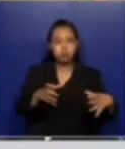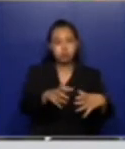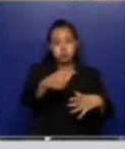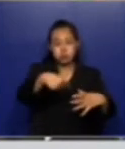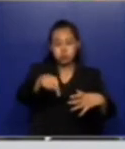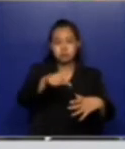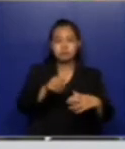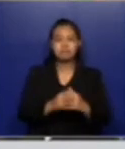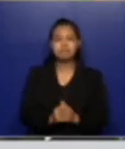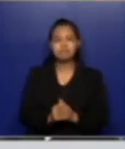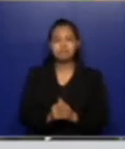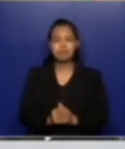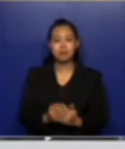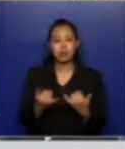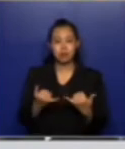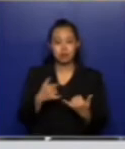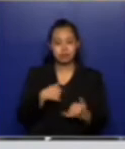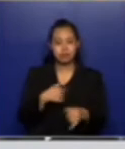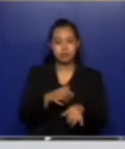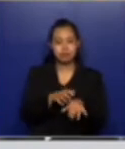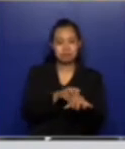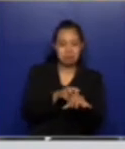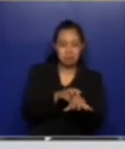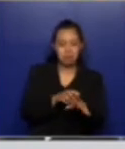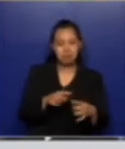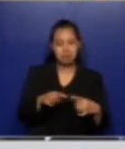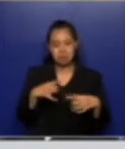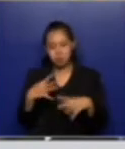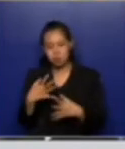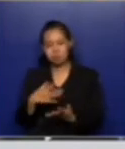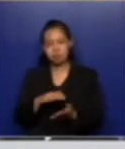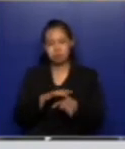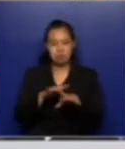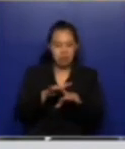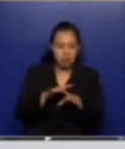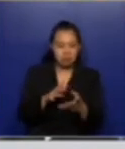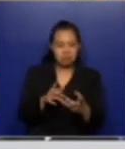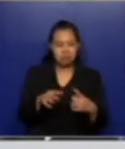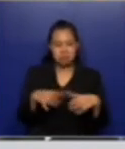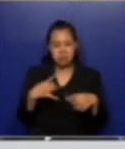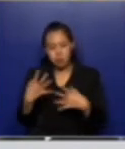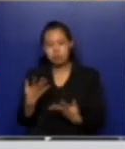นะครับตอนนี้ท่านเกาไม่ถูกที่คันใช้ยาไม่ถูกกับโรค